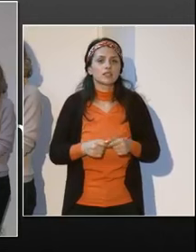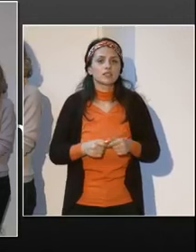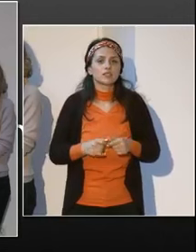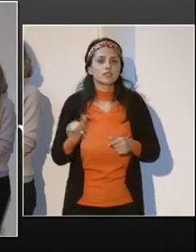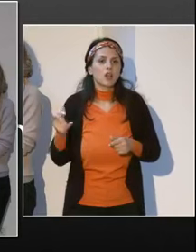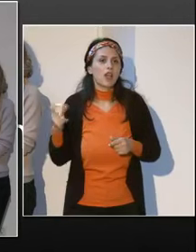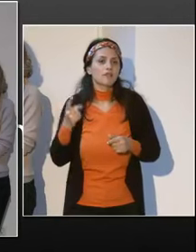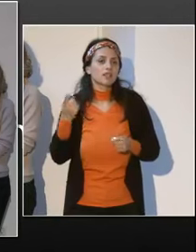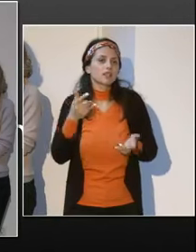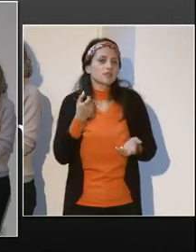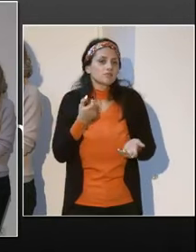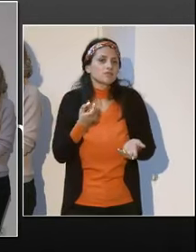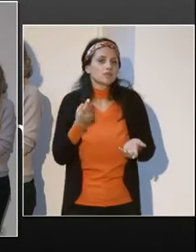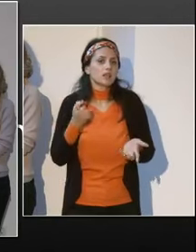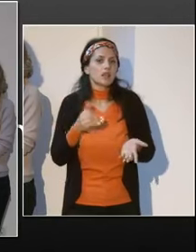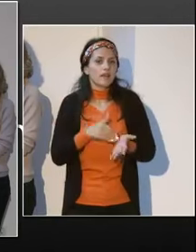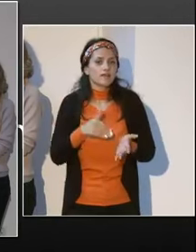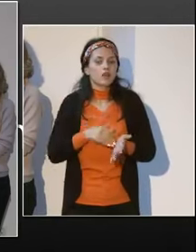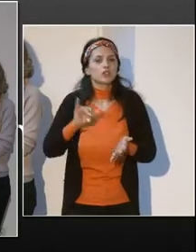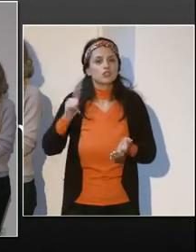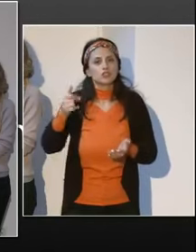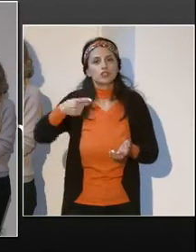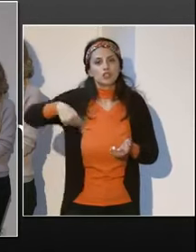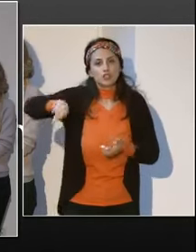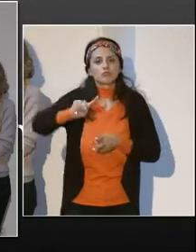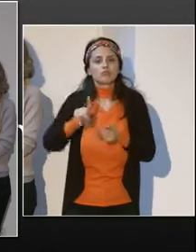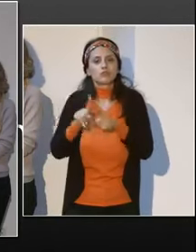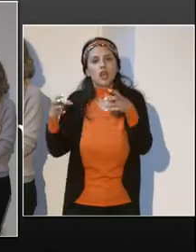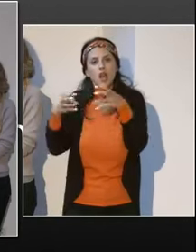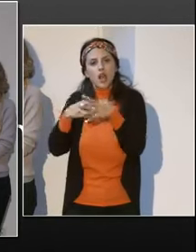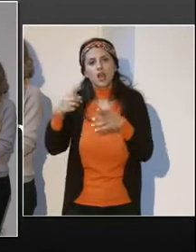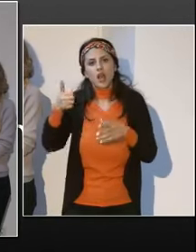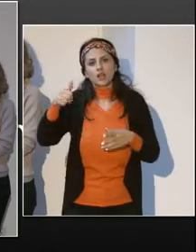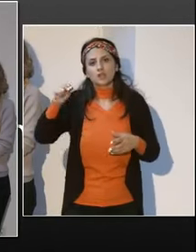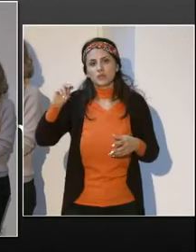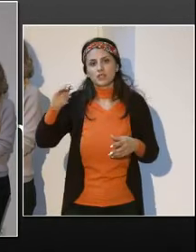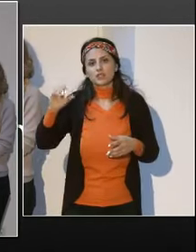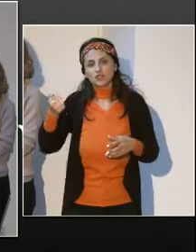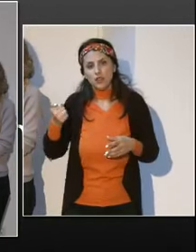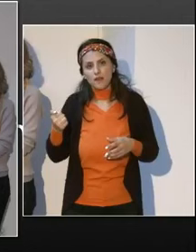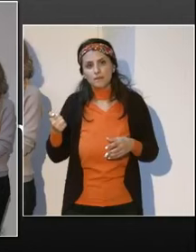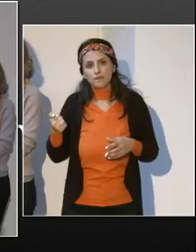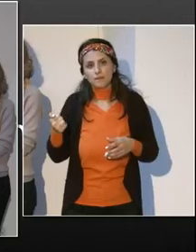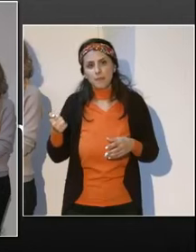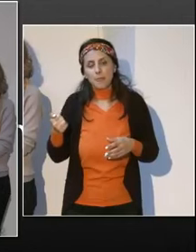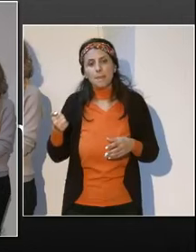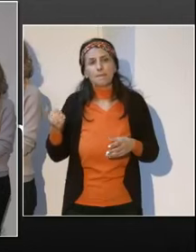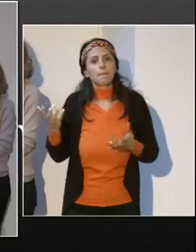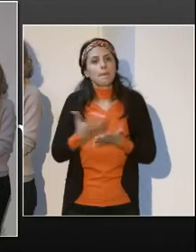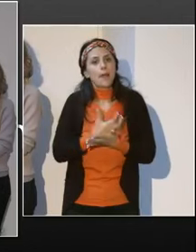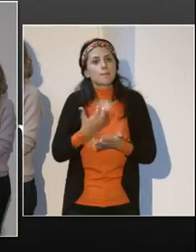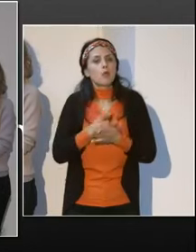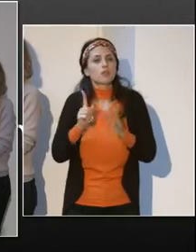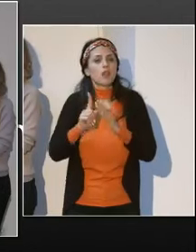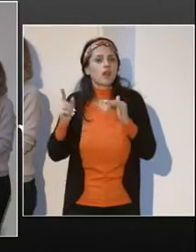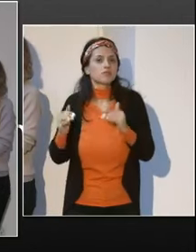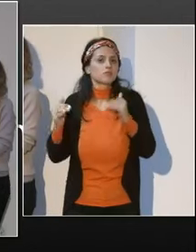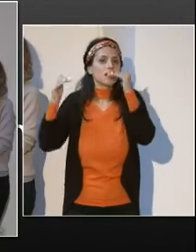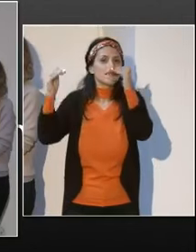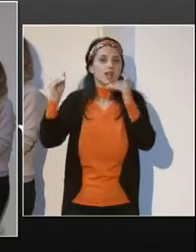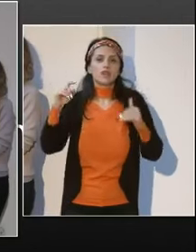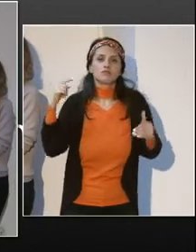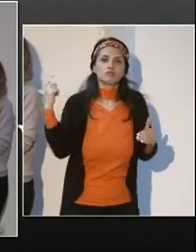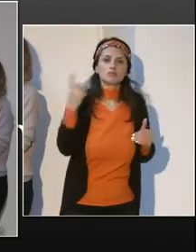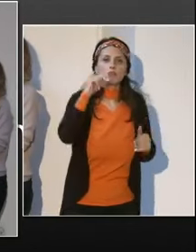nevoile pe care noi ce echipa Unde apas Aicea am le am cules de la nivelul oamenilor